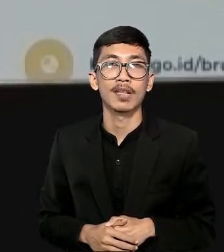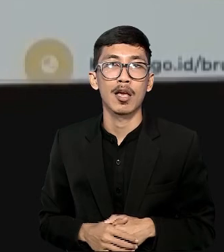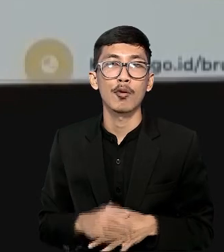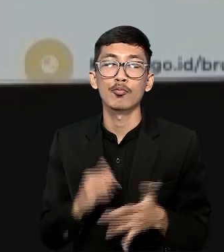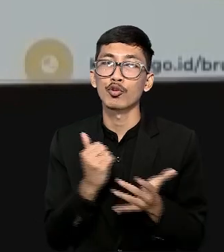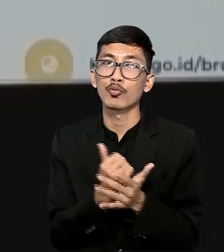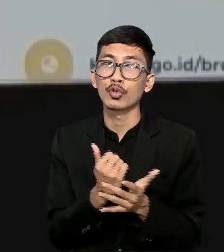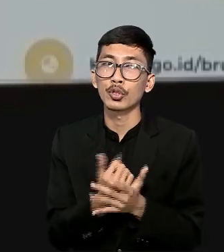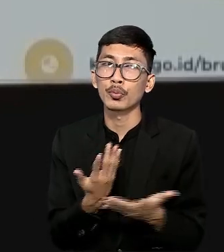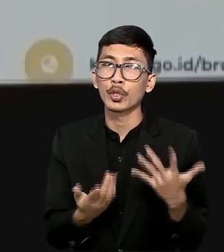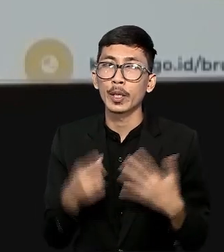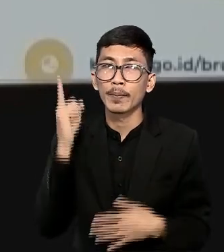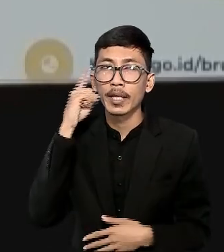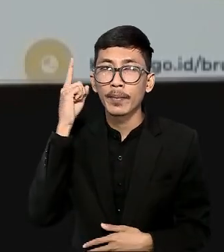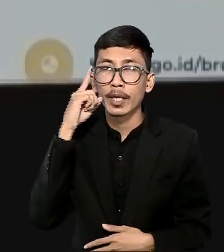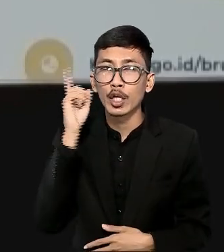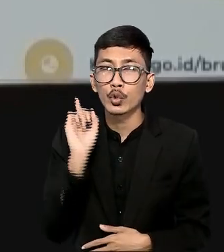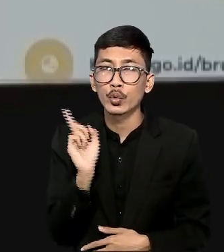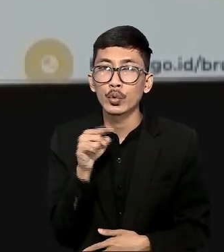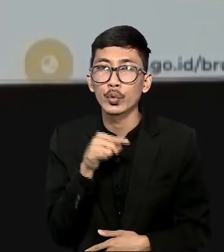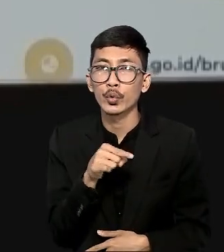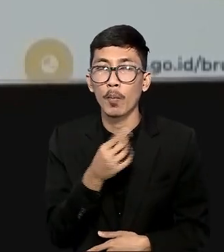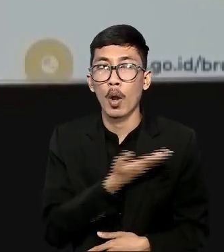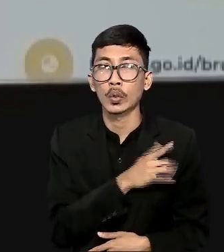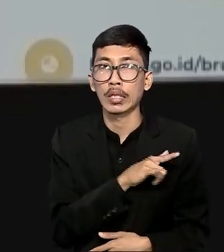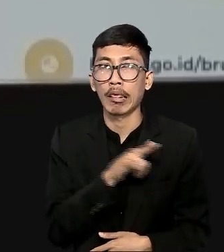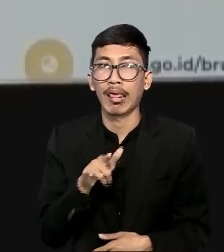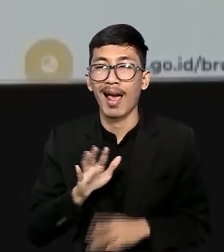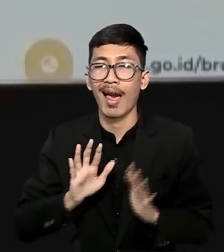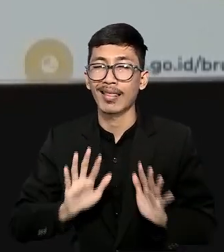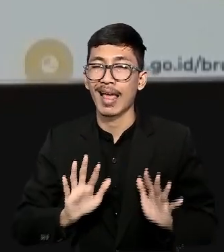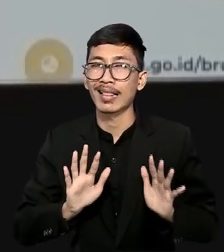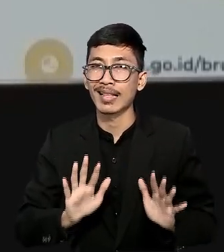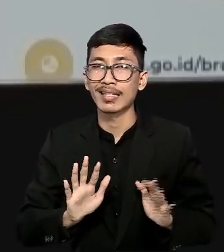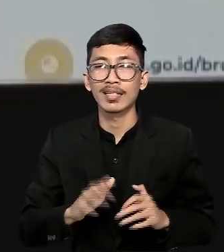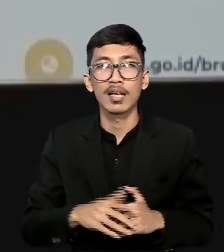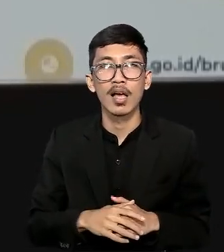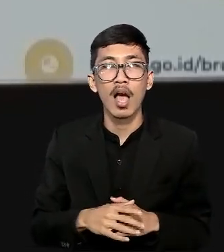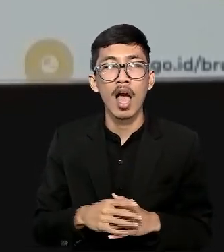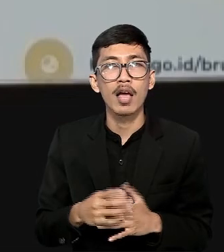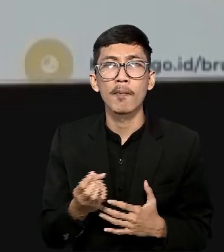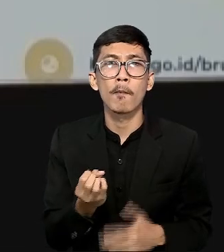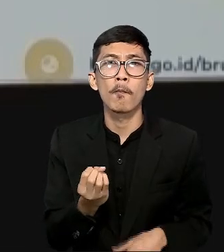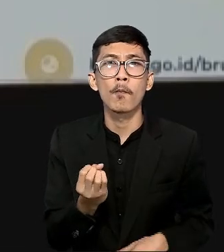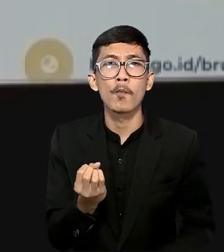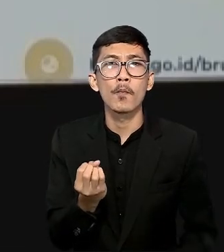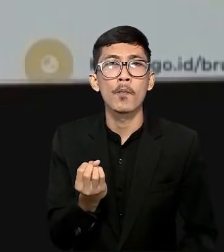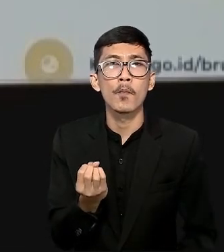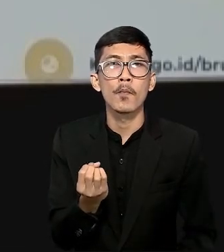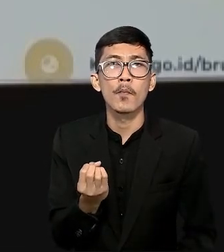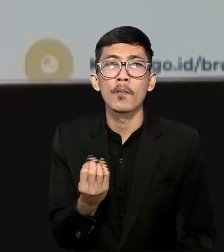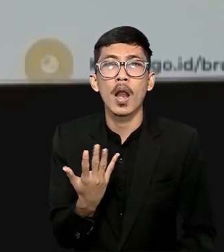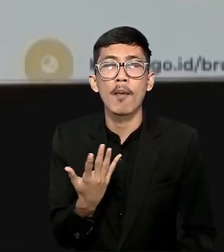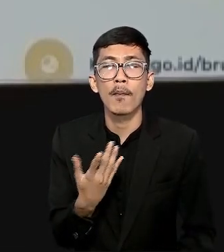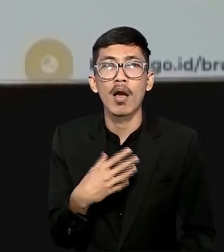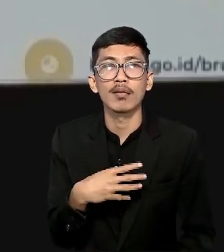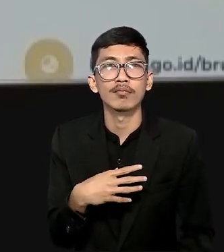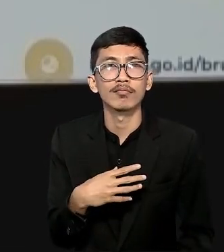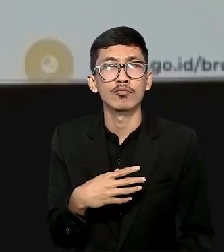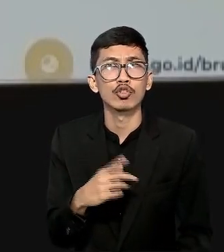dipertimbangkan kami juga ada beberapa delegasi yang membatalkan dog untuk datang